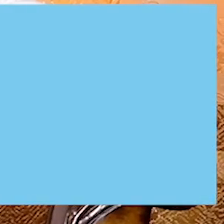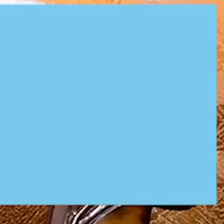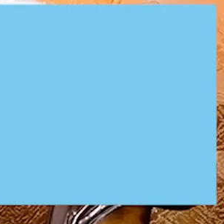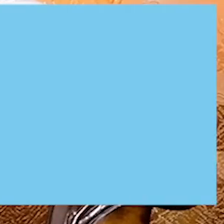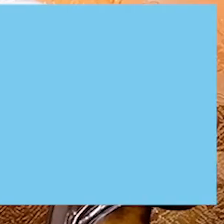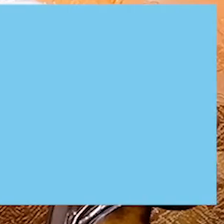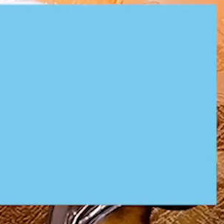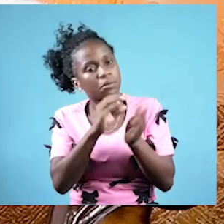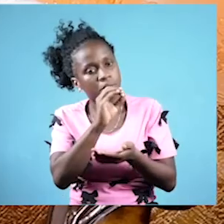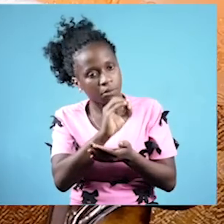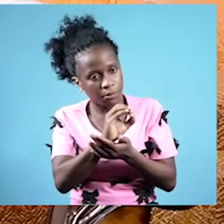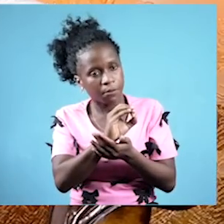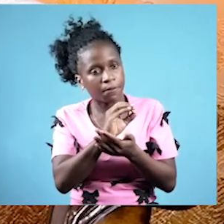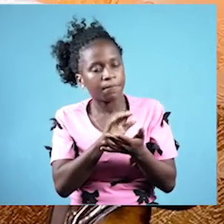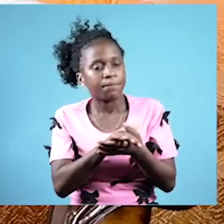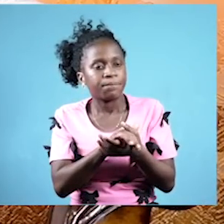Mzee alikuwa hana.